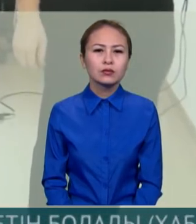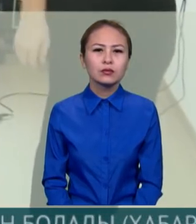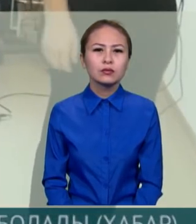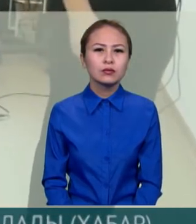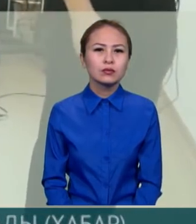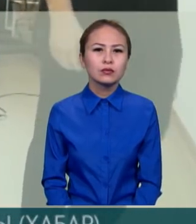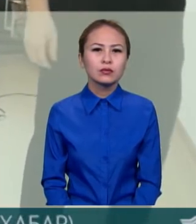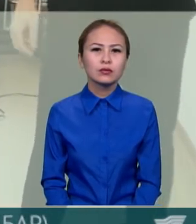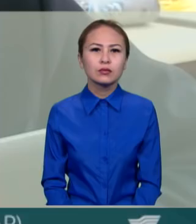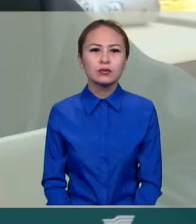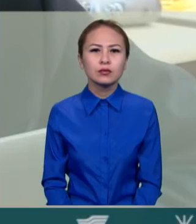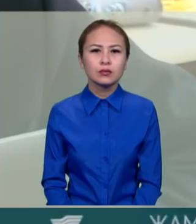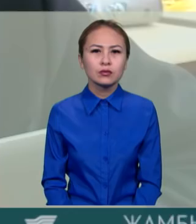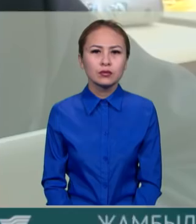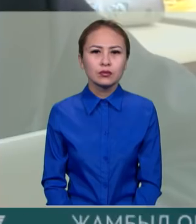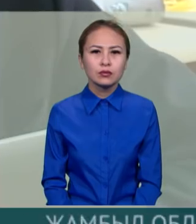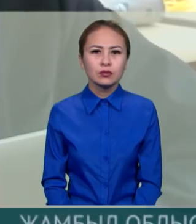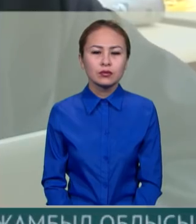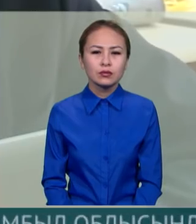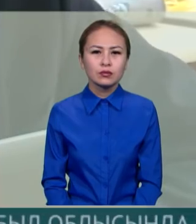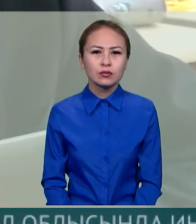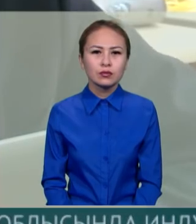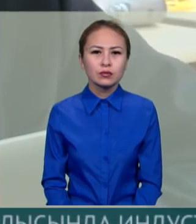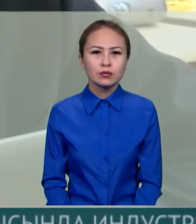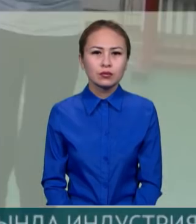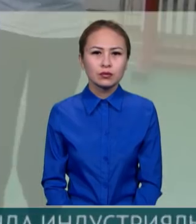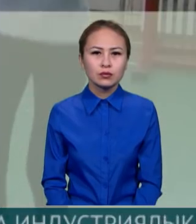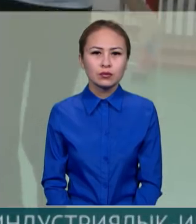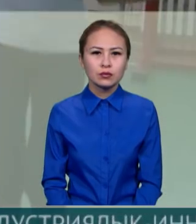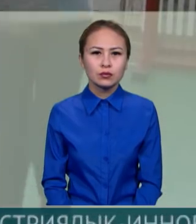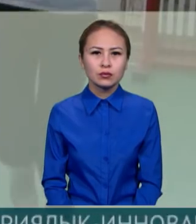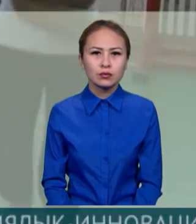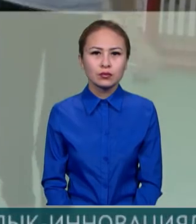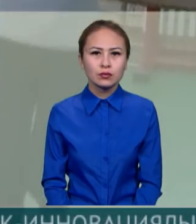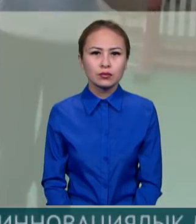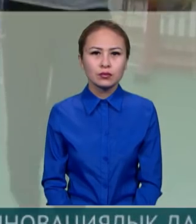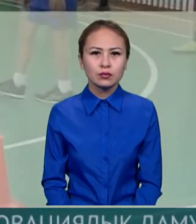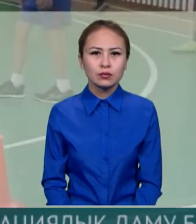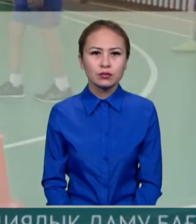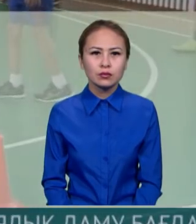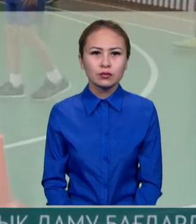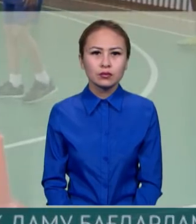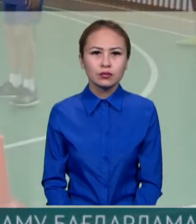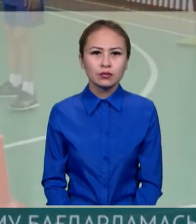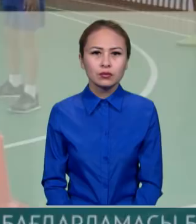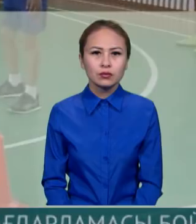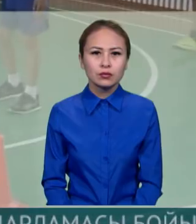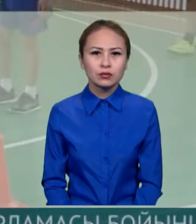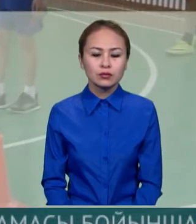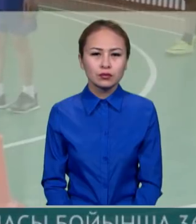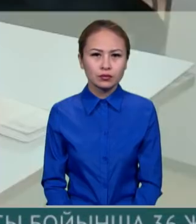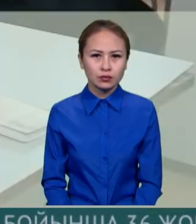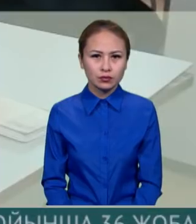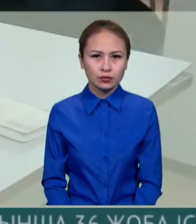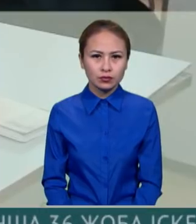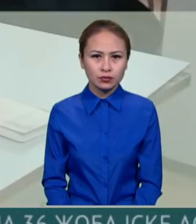Енді бұл мәселе Болашақтың оқушылары үшін түбегейлі жойылды. Су жаңа мектепте спорт залы, асхана мен кітапхана, химия мен физика кабинеттері